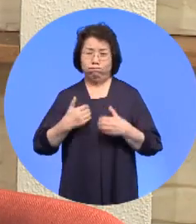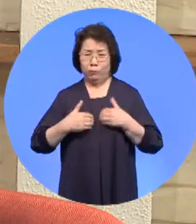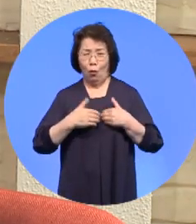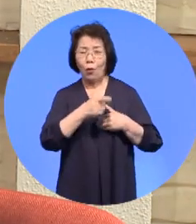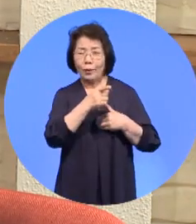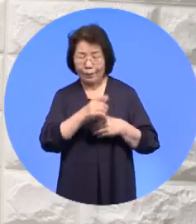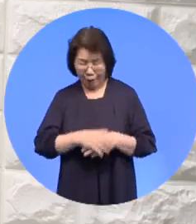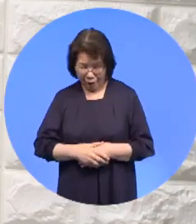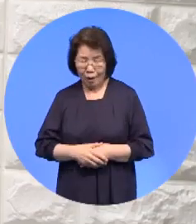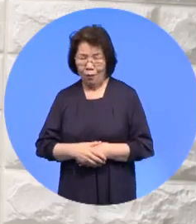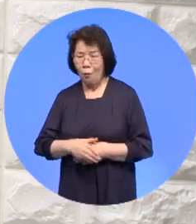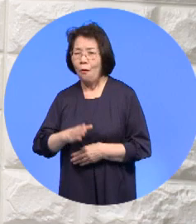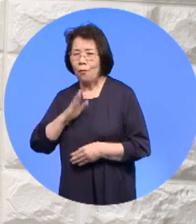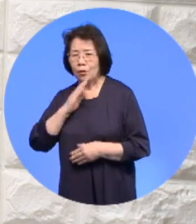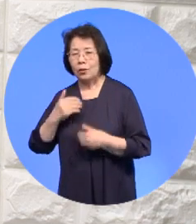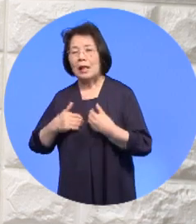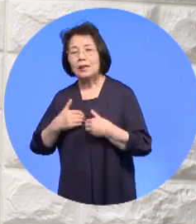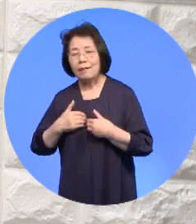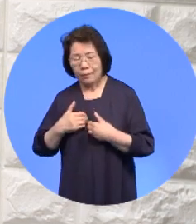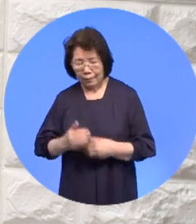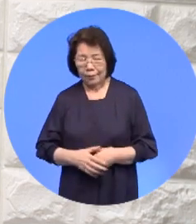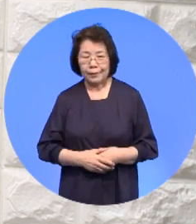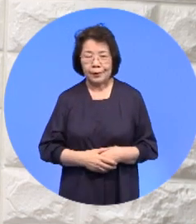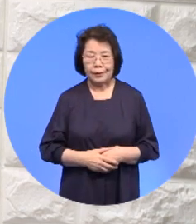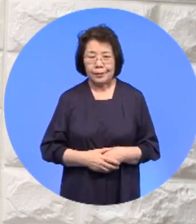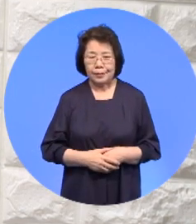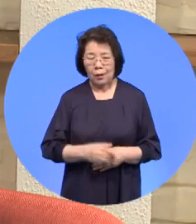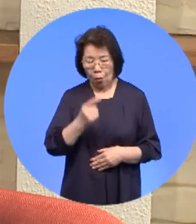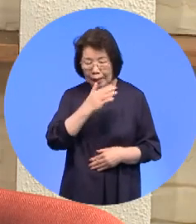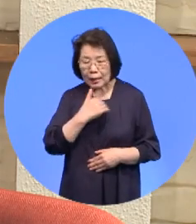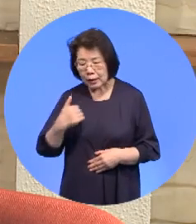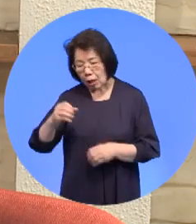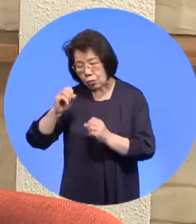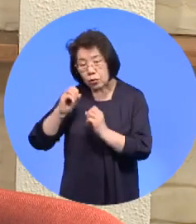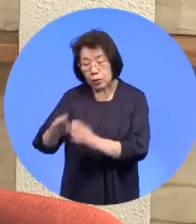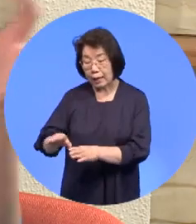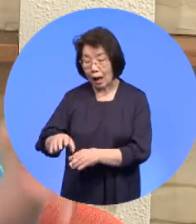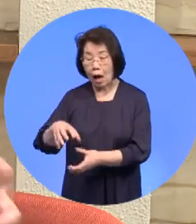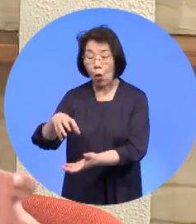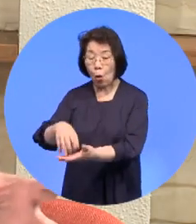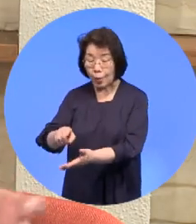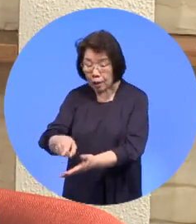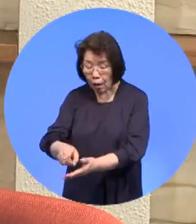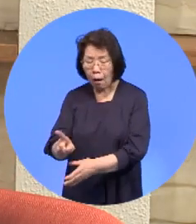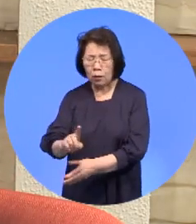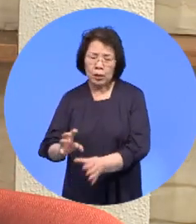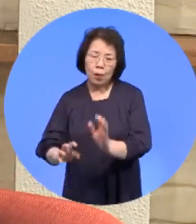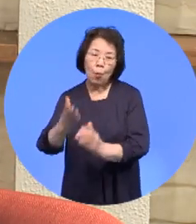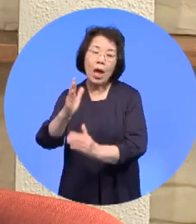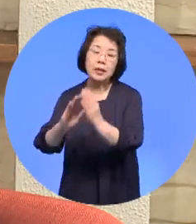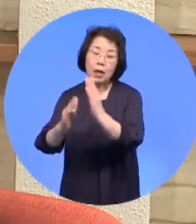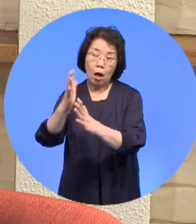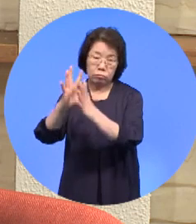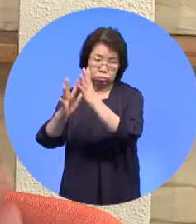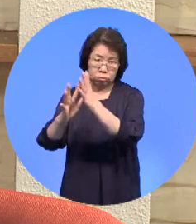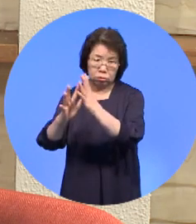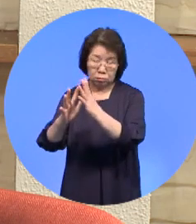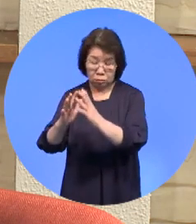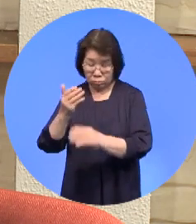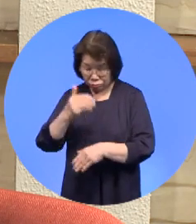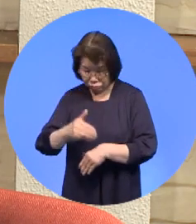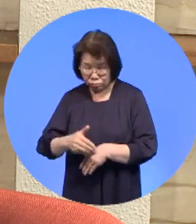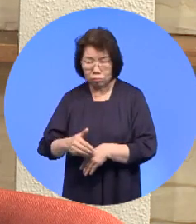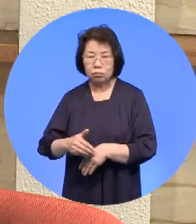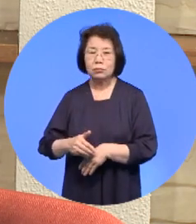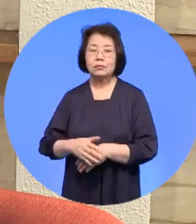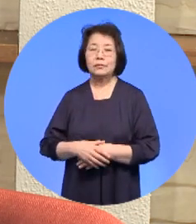ねーめっちゃだそうでちゃうんでも本当に私たちが捨てたゴミがあんなふうにして燃やされているサイクルされ